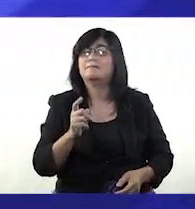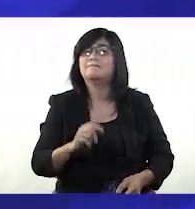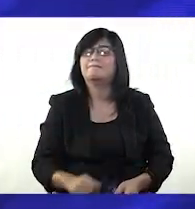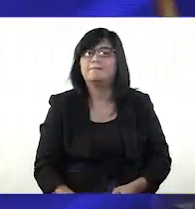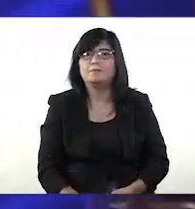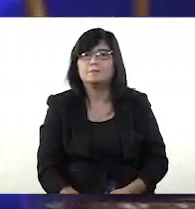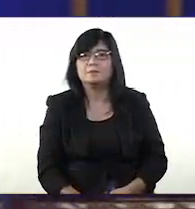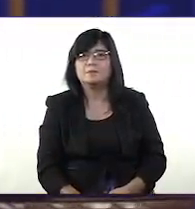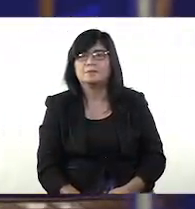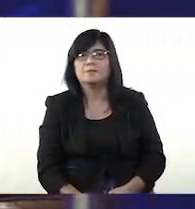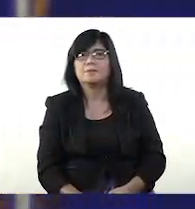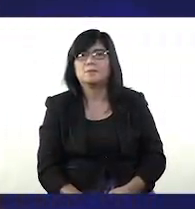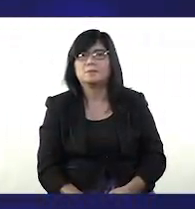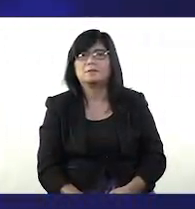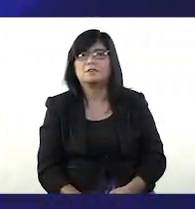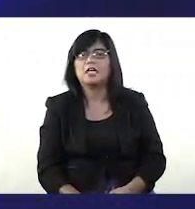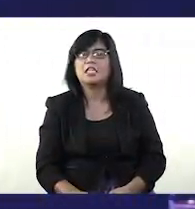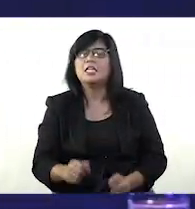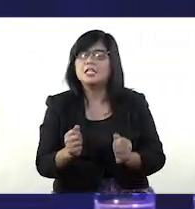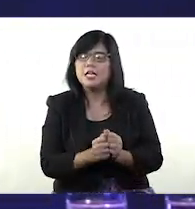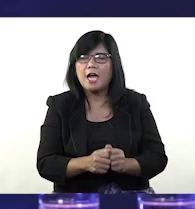Hai without this understanding